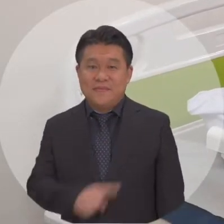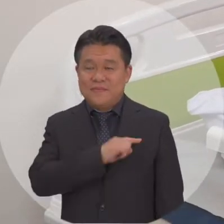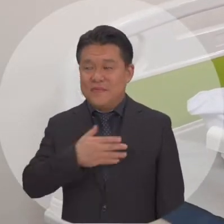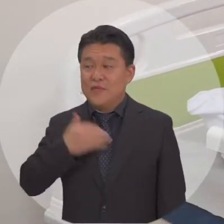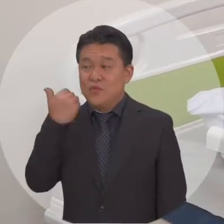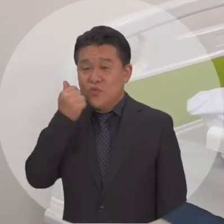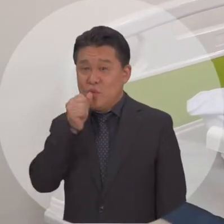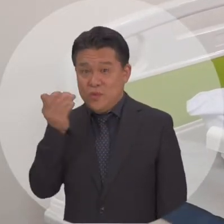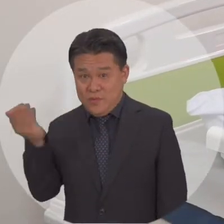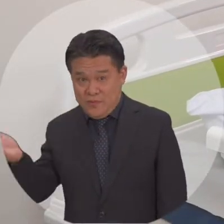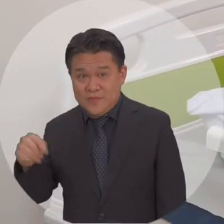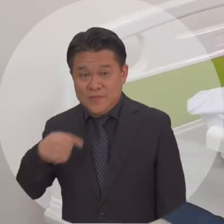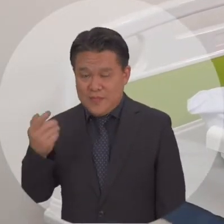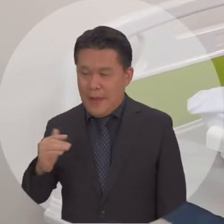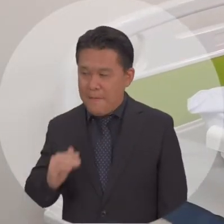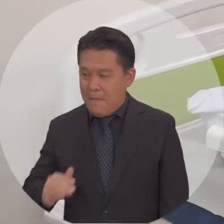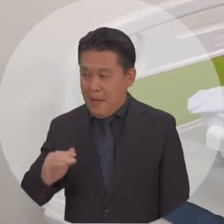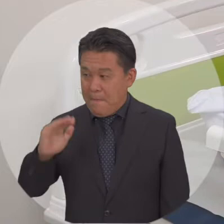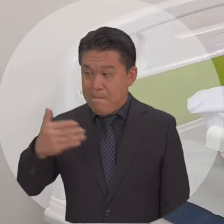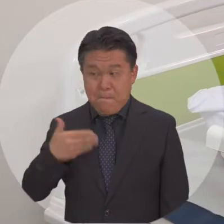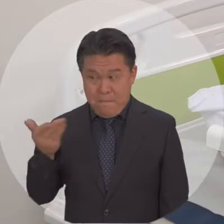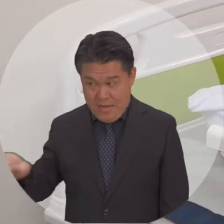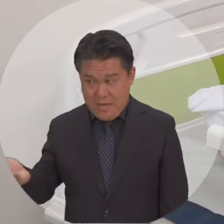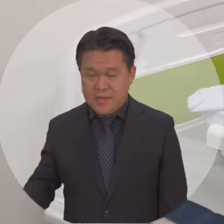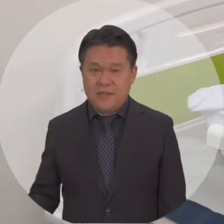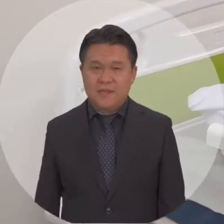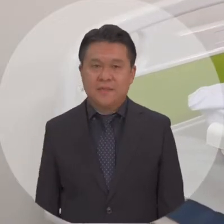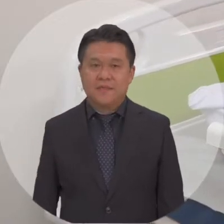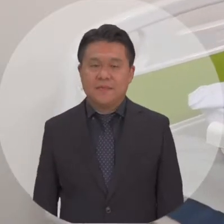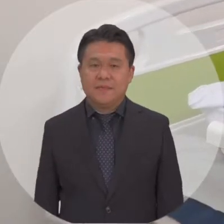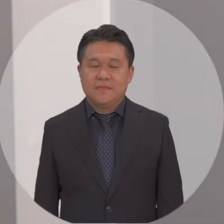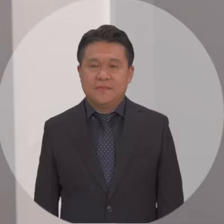대상자에게 자기소개 후 진행 순서를 설명합니다